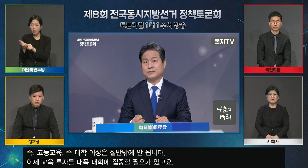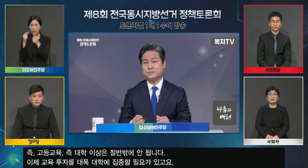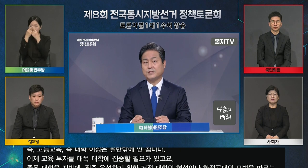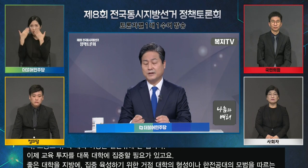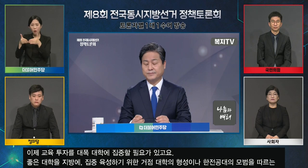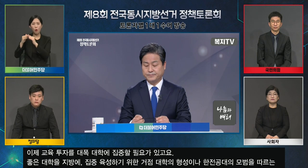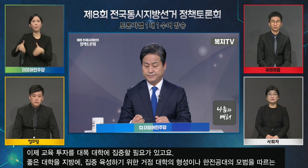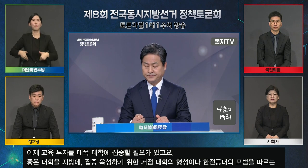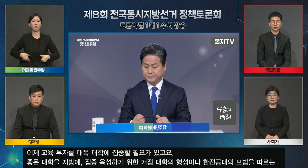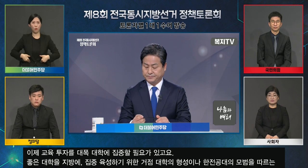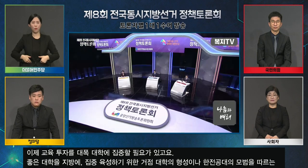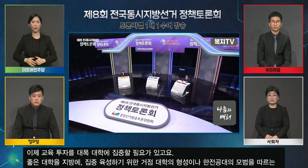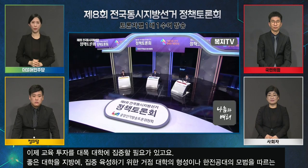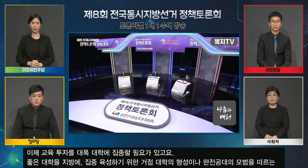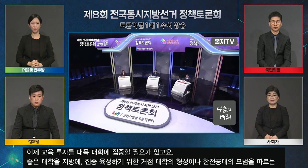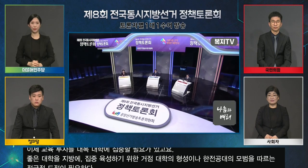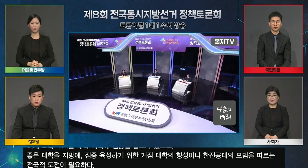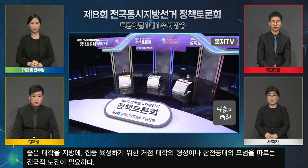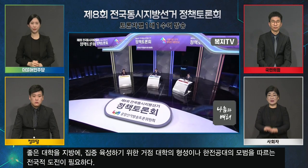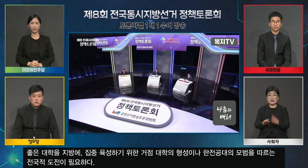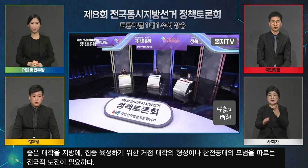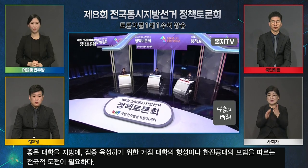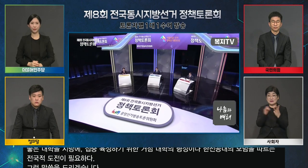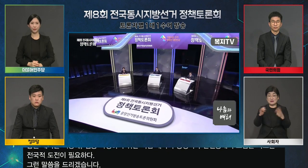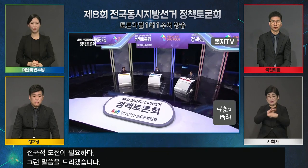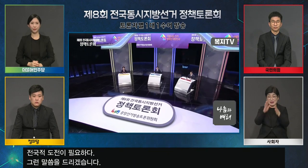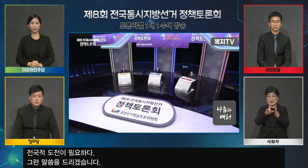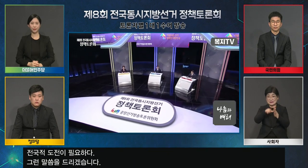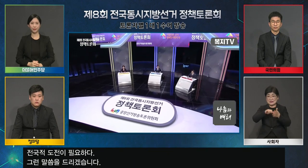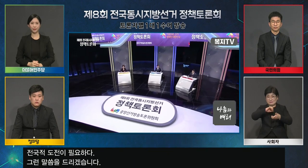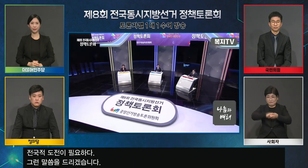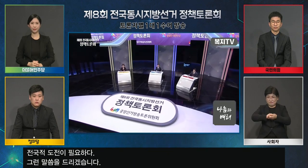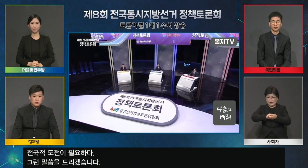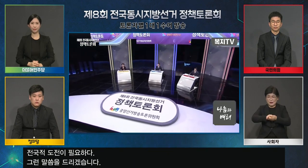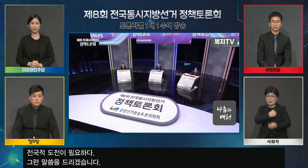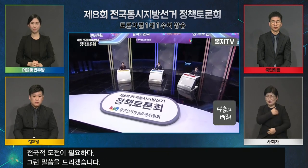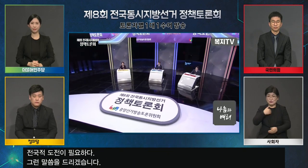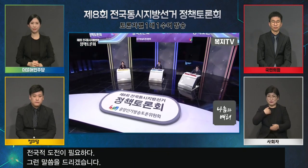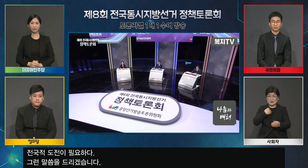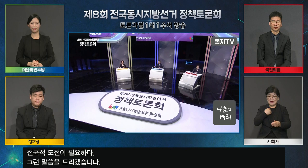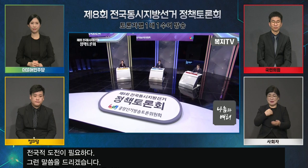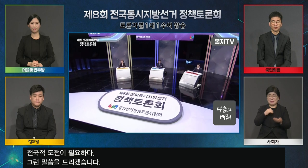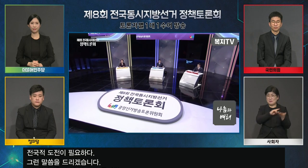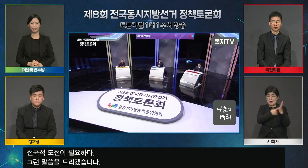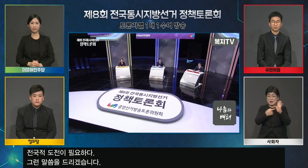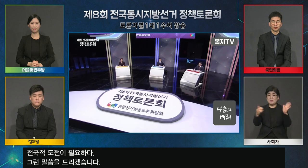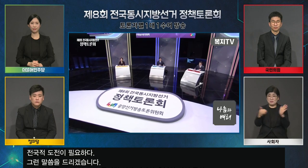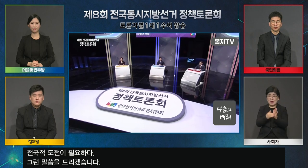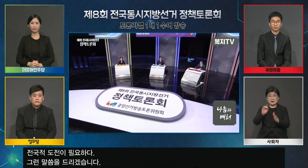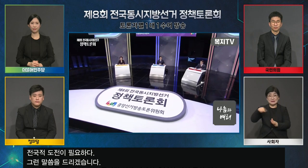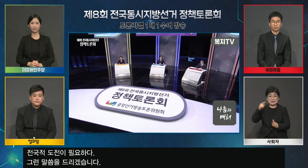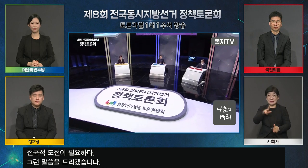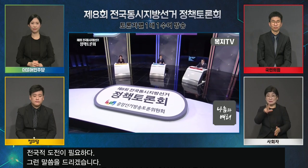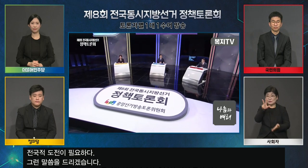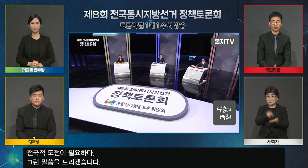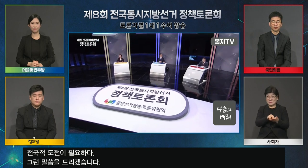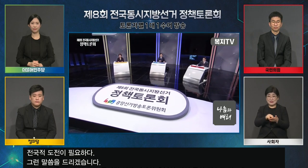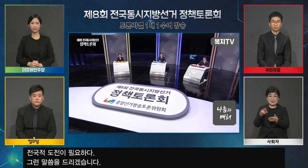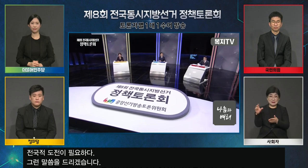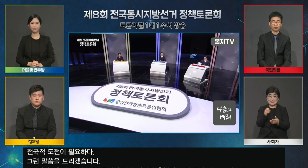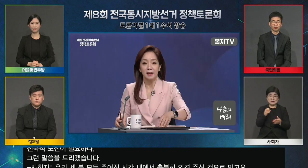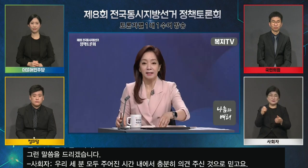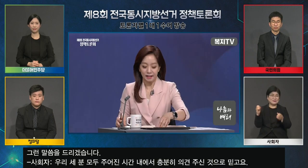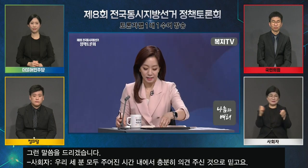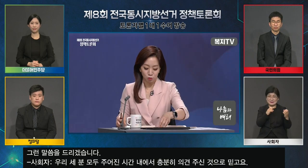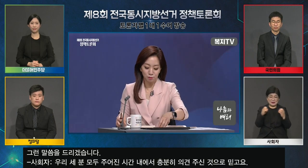그런 말씀을 드리겠습니다. 우리 세 분 모두 주어진 시간 내에서 충분히 의견 주신 걸로 믿고요. 다음 주제로 넘어가 보도록 하겠습니다.